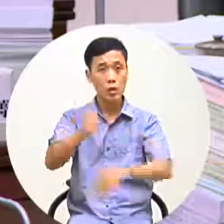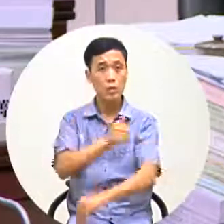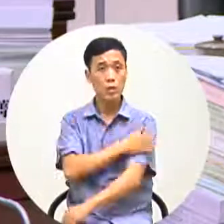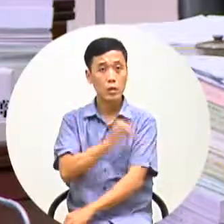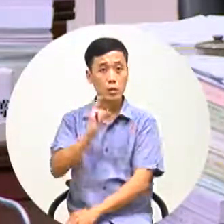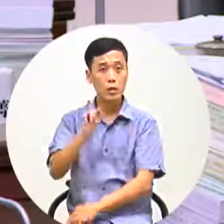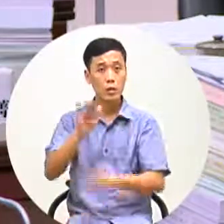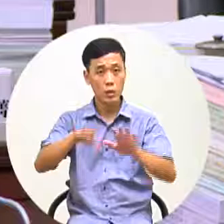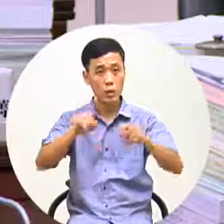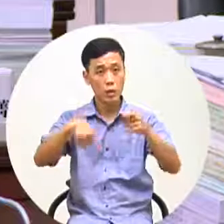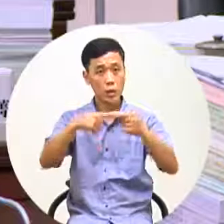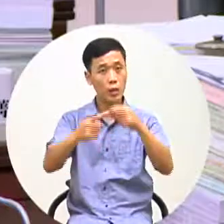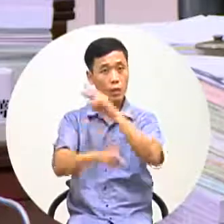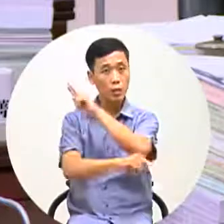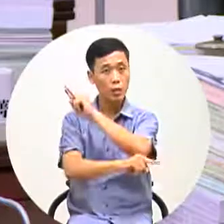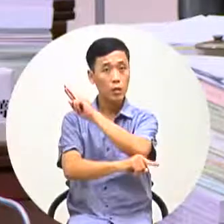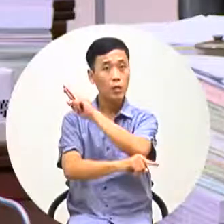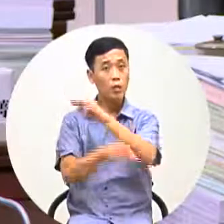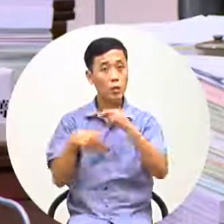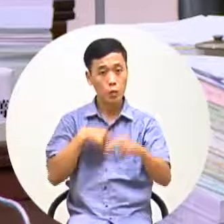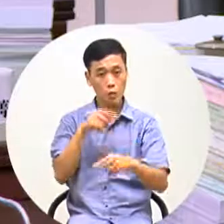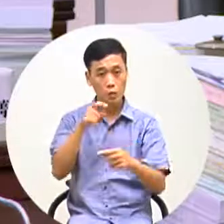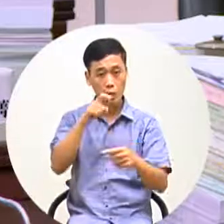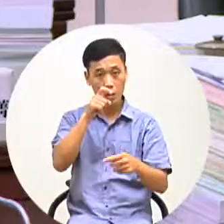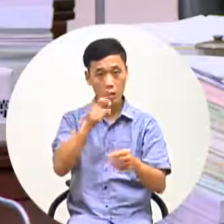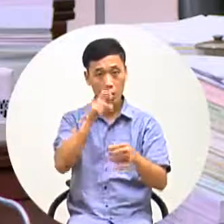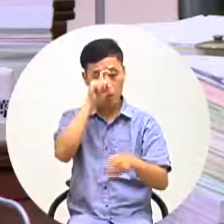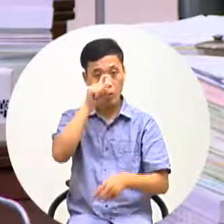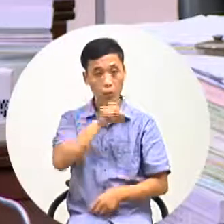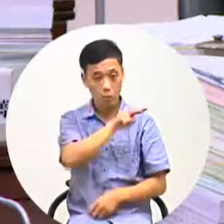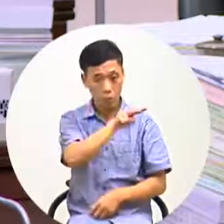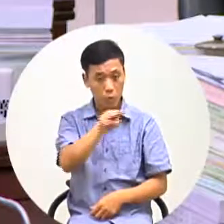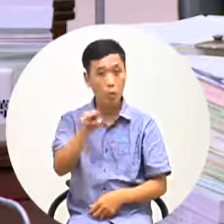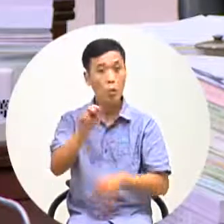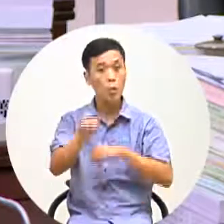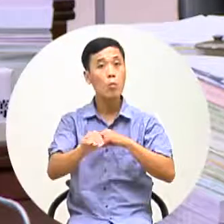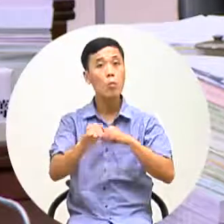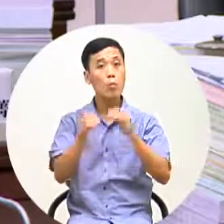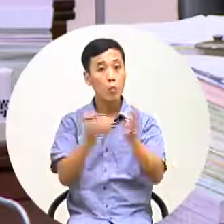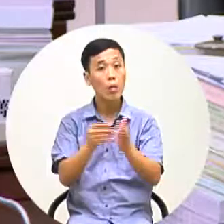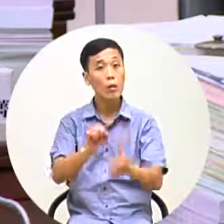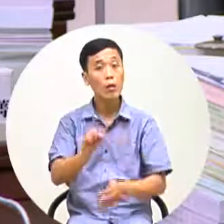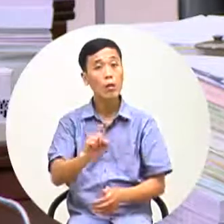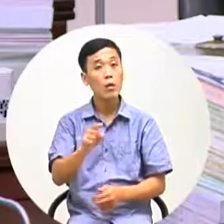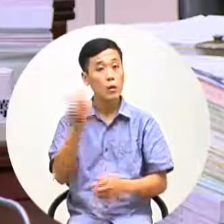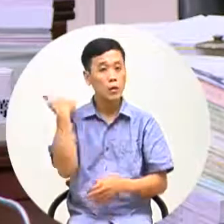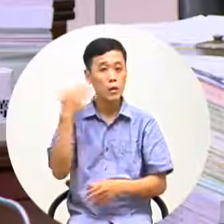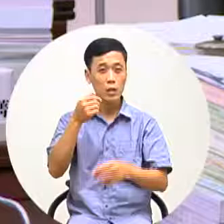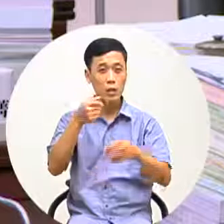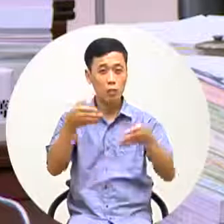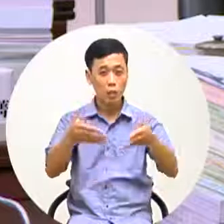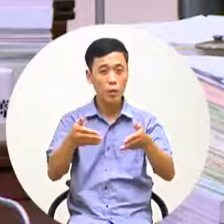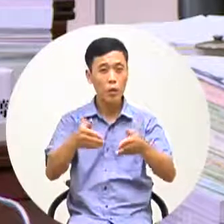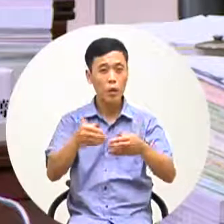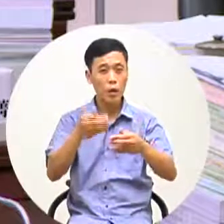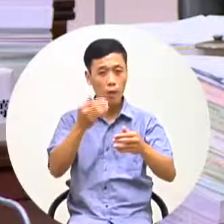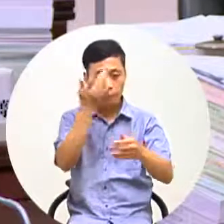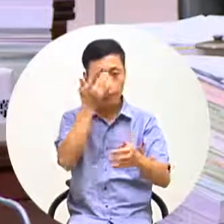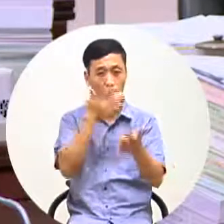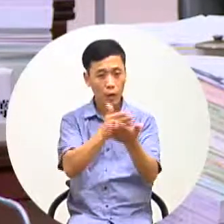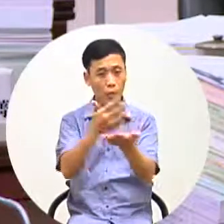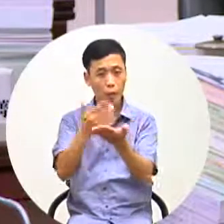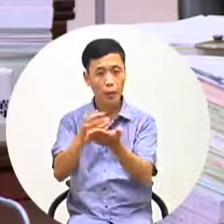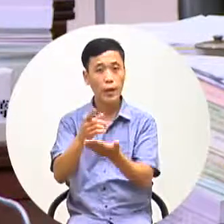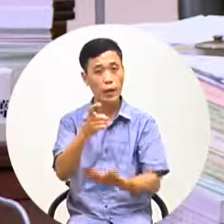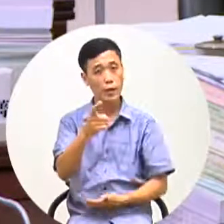当看到伫早期真困难的一挂无法度克服、无法度挑战的，在市长的任内处理